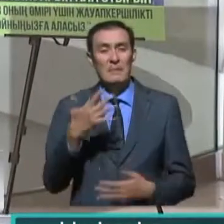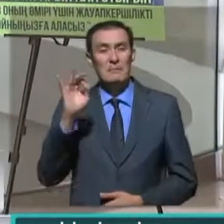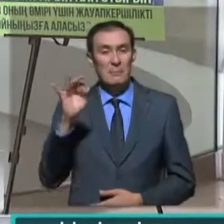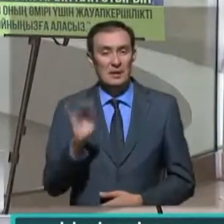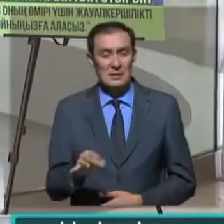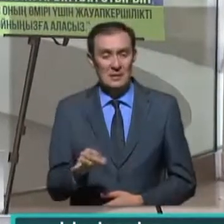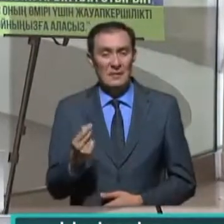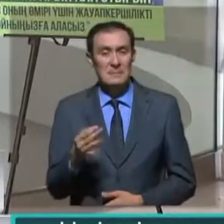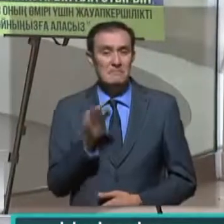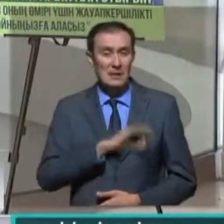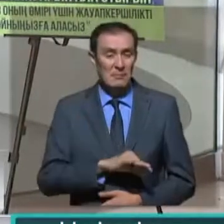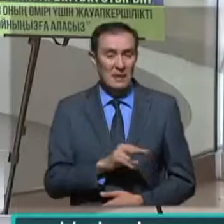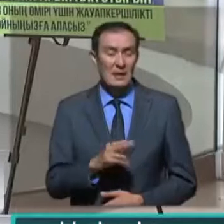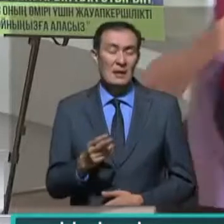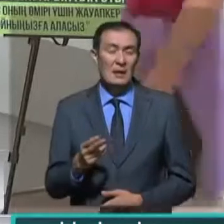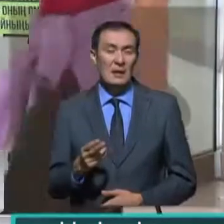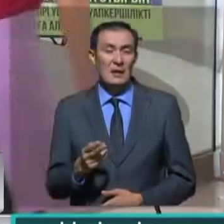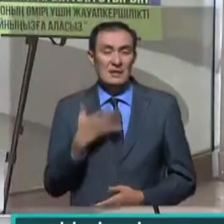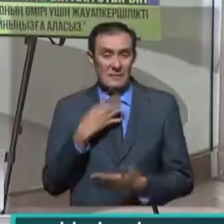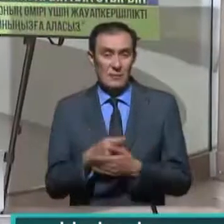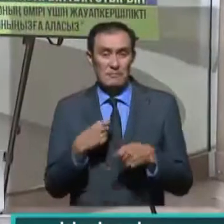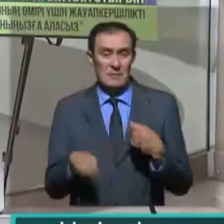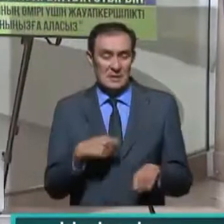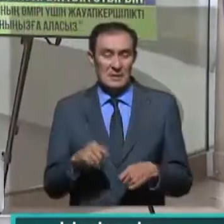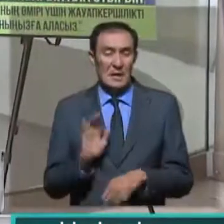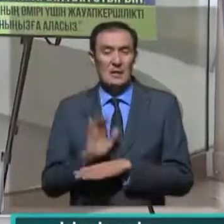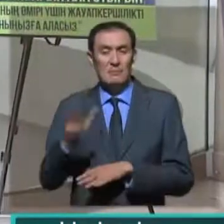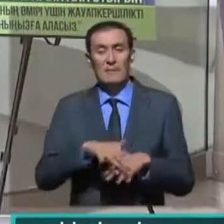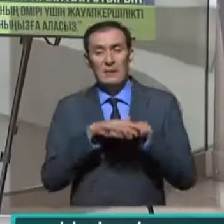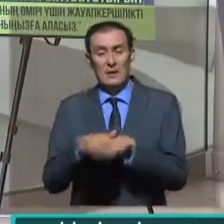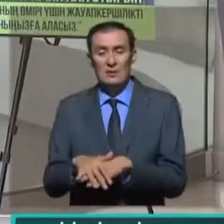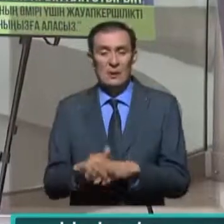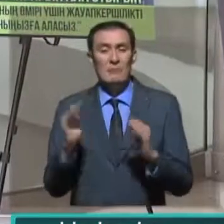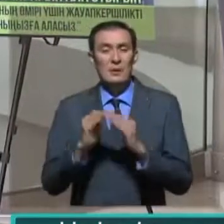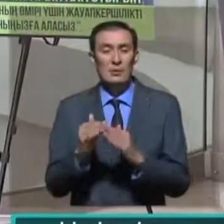5% от прибыли, от выручки своего бизнеса я отправляю на приюты бездомным животным.